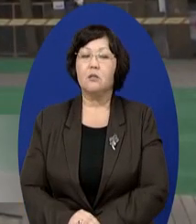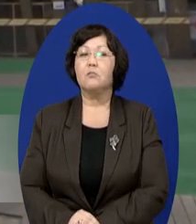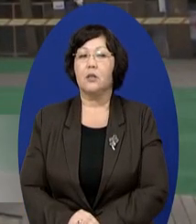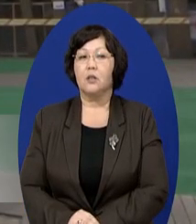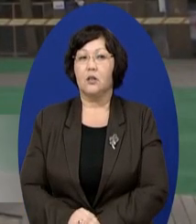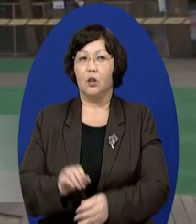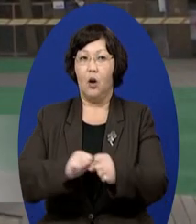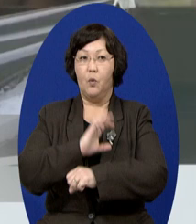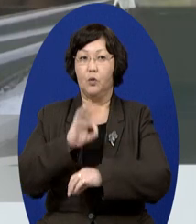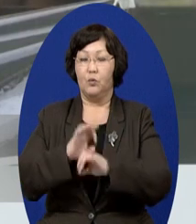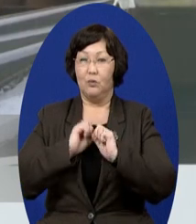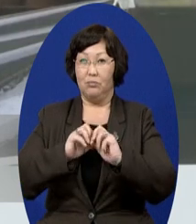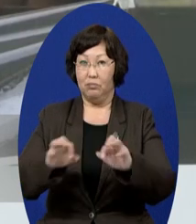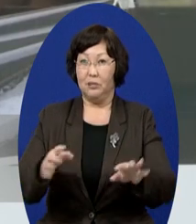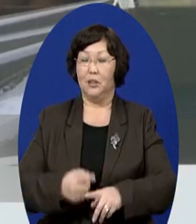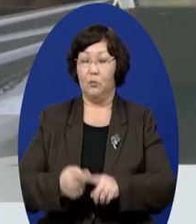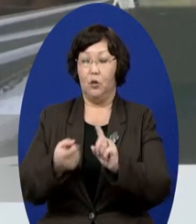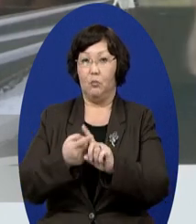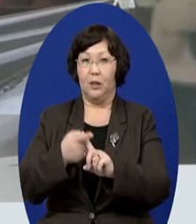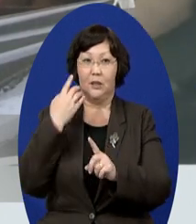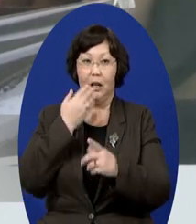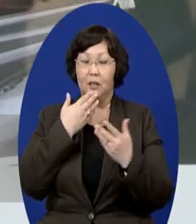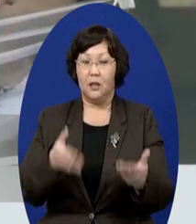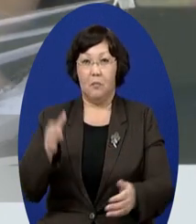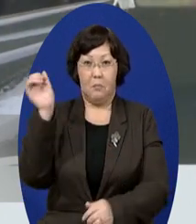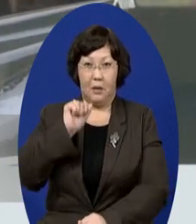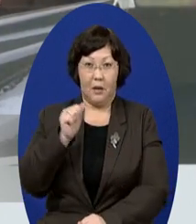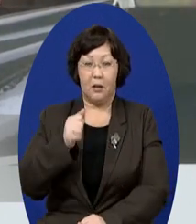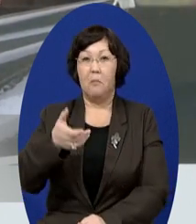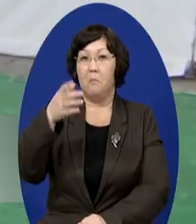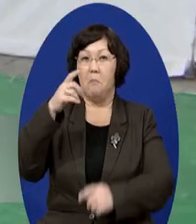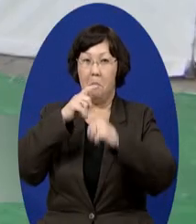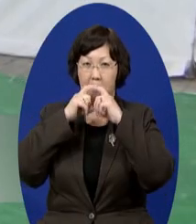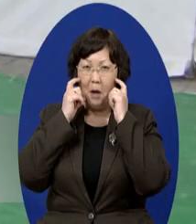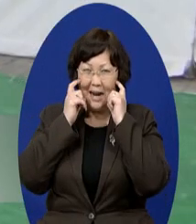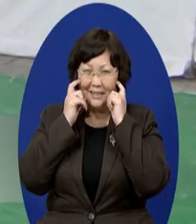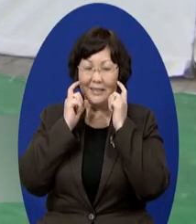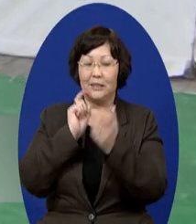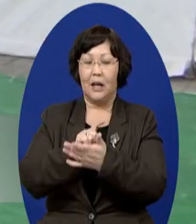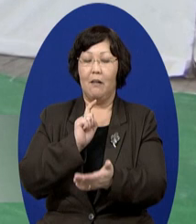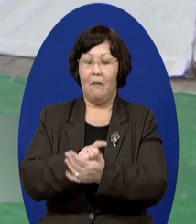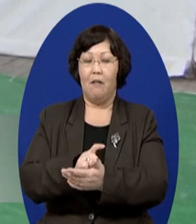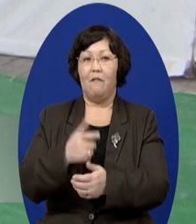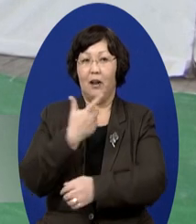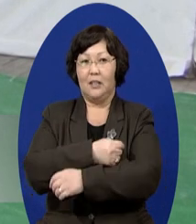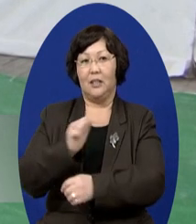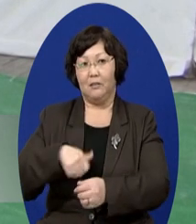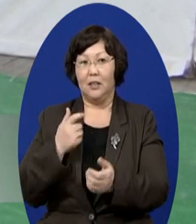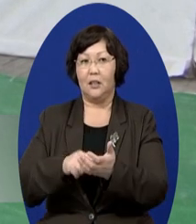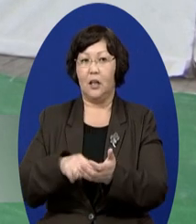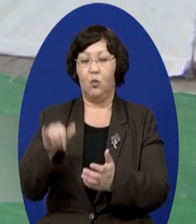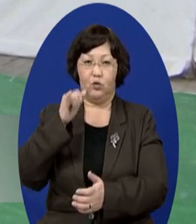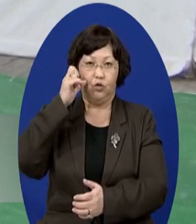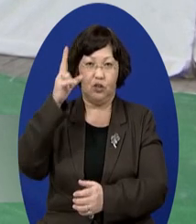Халдварын тархалт огцон нэмэгдэхтэй холбоотойгоор сар шинийн баярын үеэр амны хаалт заавал зөөх, вакцинд идэхтэй хамрагдахыг тус улсын ерөнхийлөгч